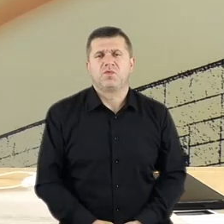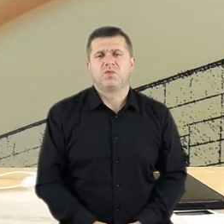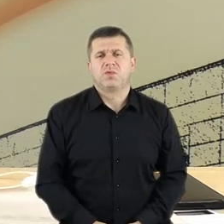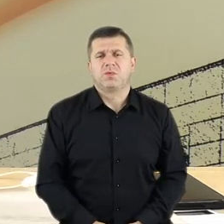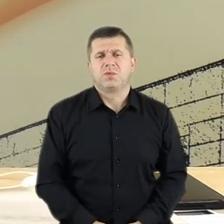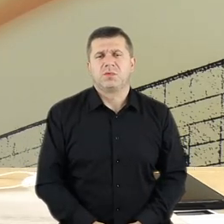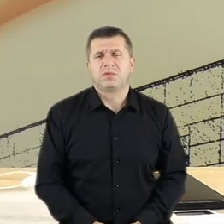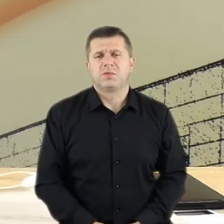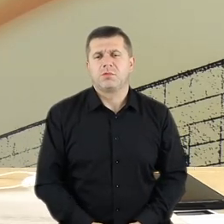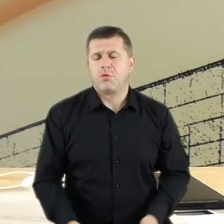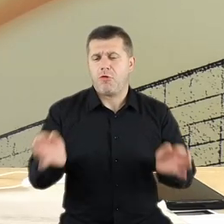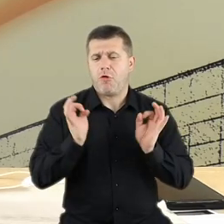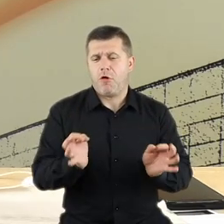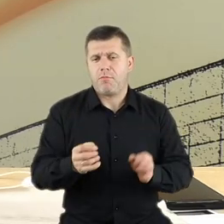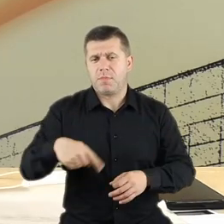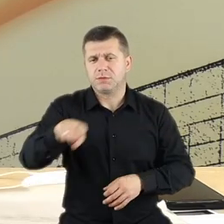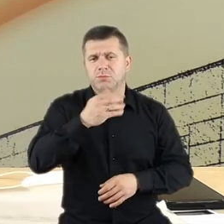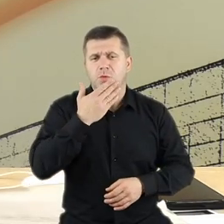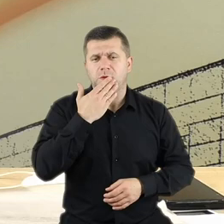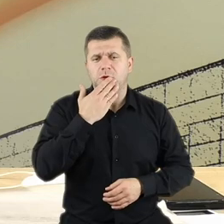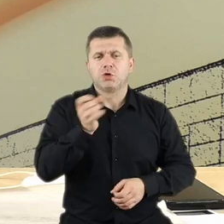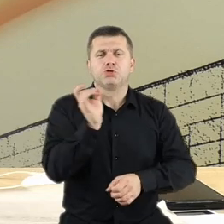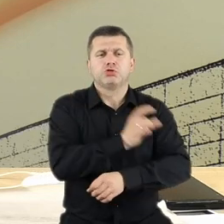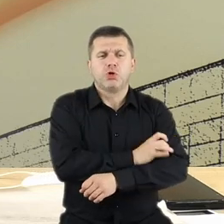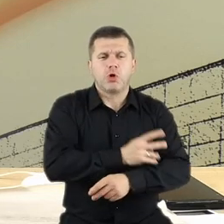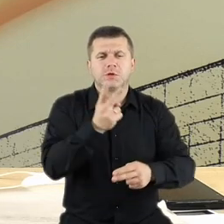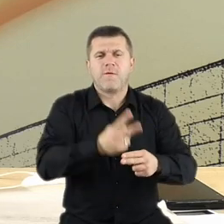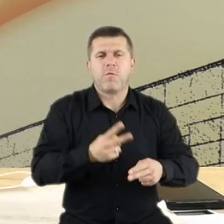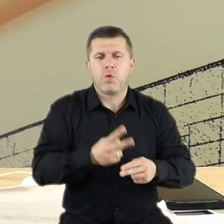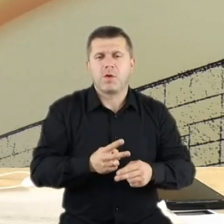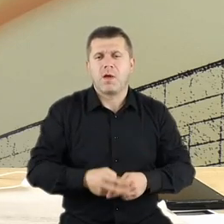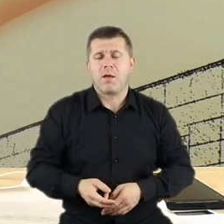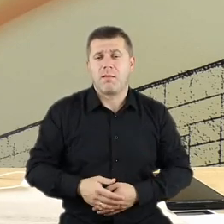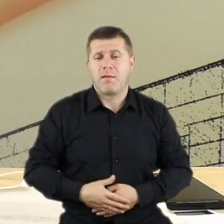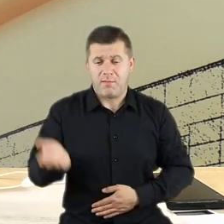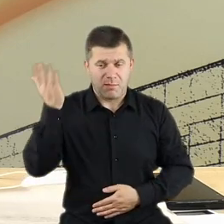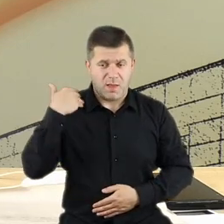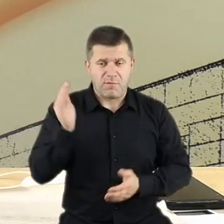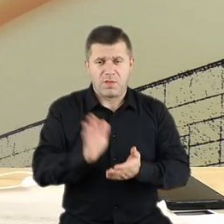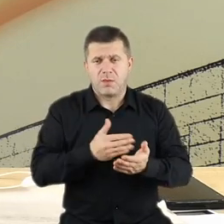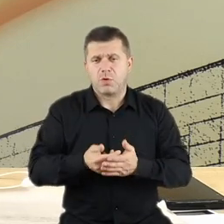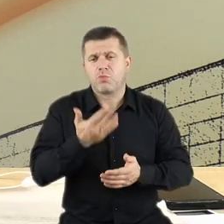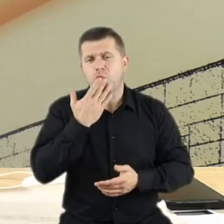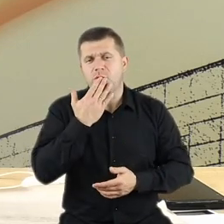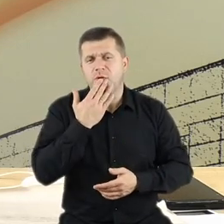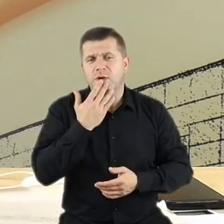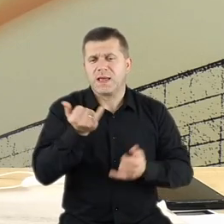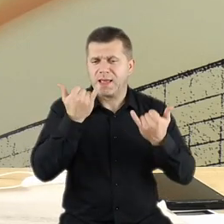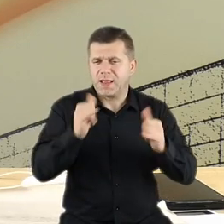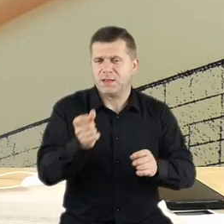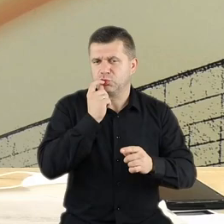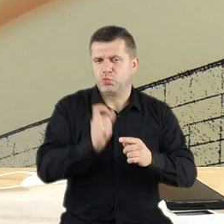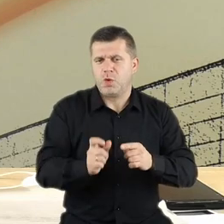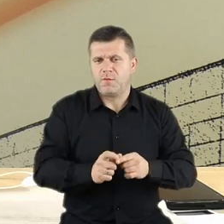to nie bo w tej chwili wy to mówiłeś tak ciocia i wujek ale na przykład wtedy używało się innych